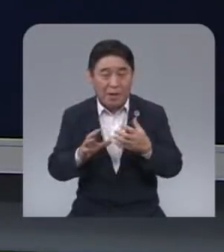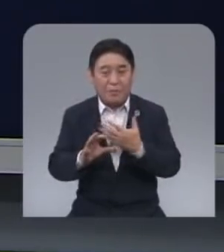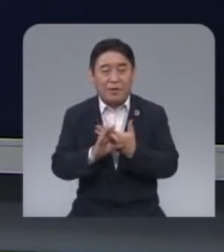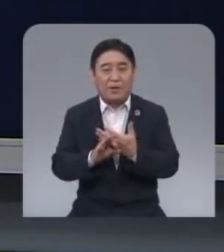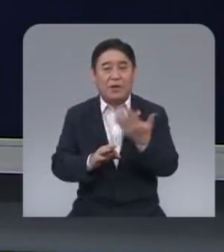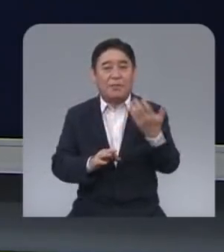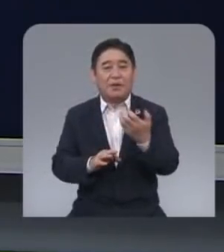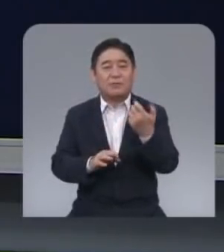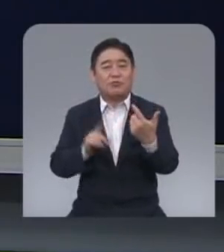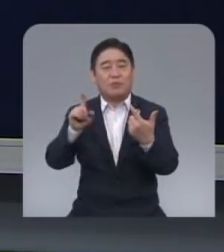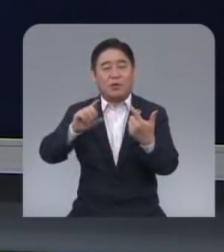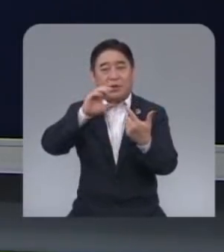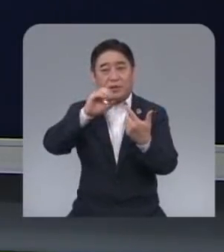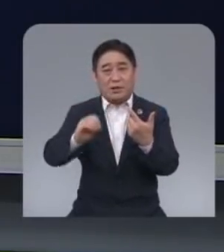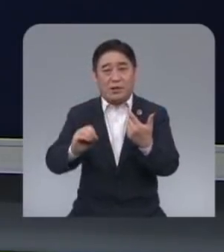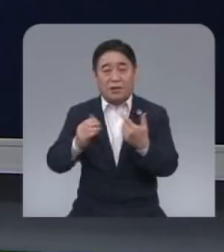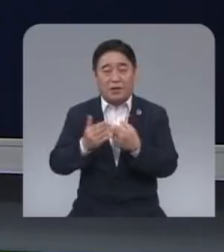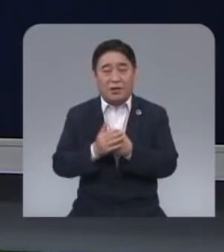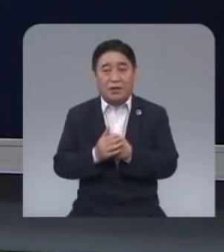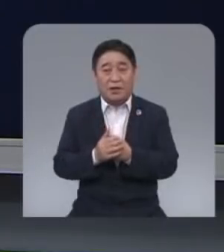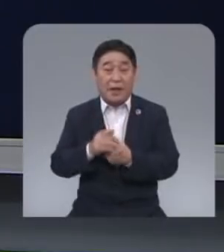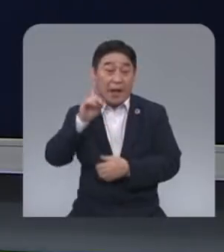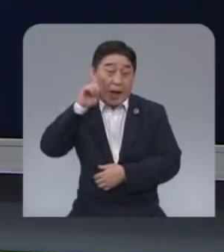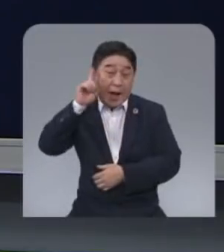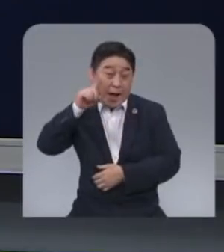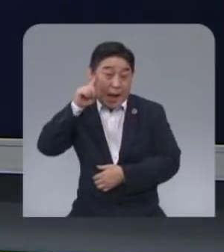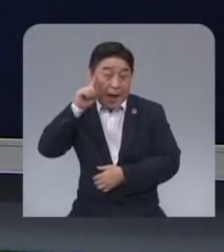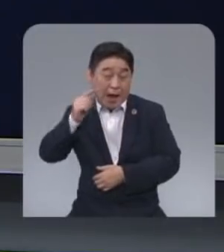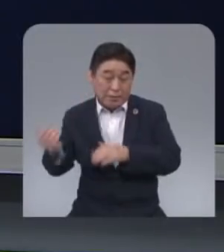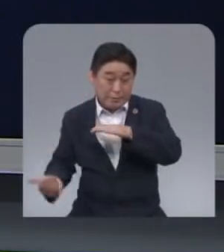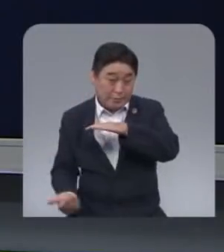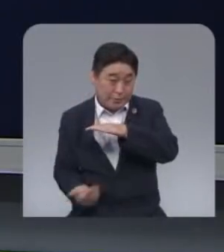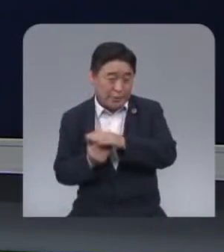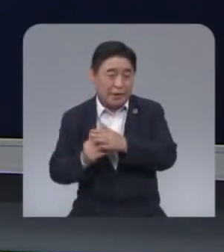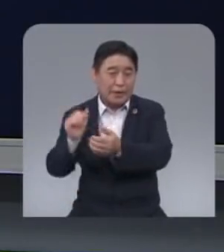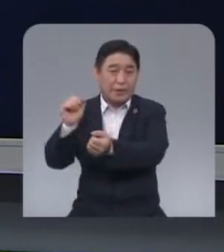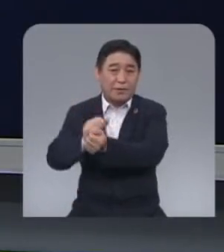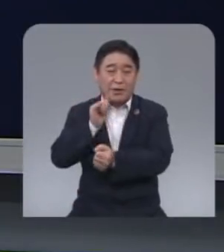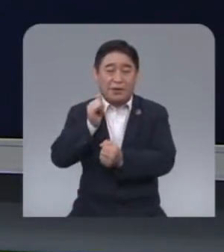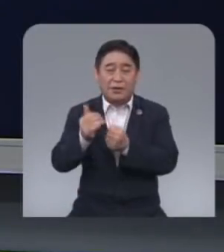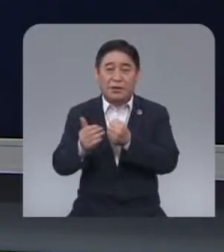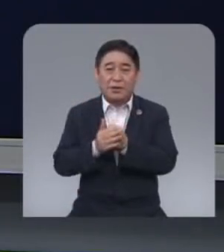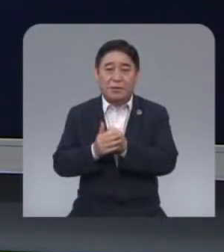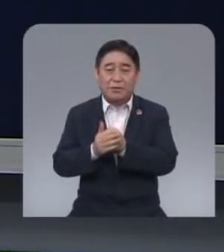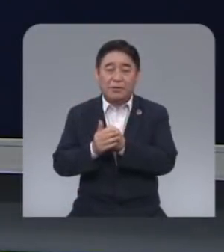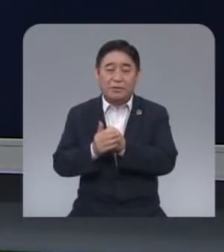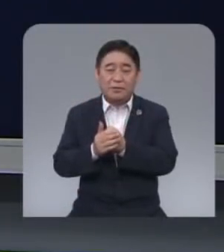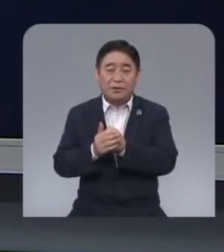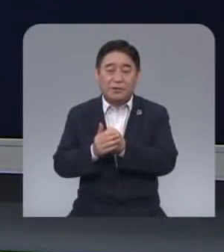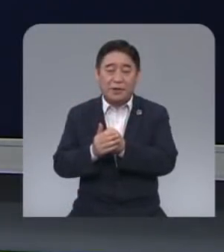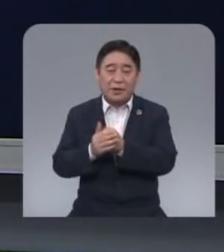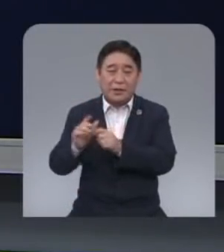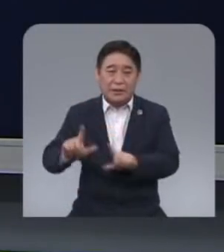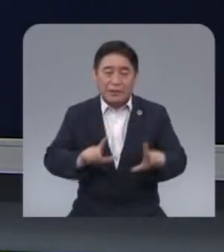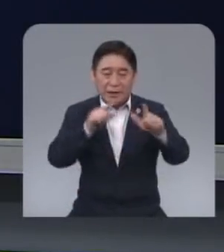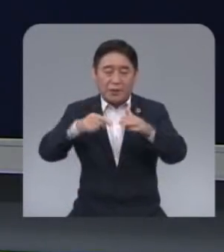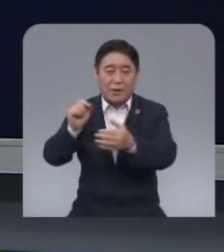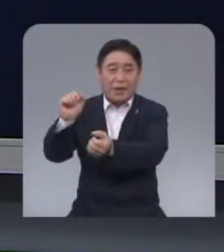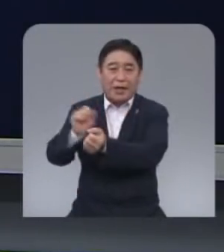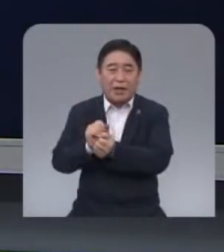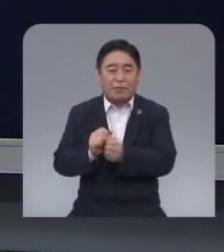합하면 86%입니다. 연일 최다 확진자가 나오는 상황에서 생활 속 감염이 줄지 않고 있다는